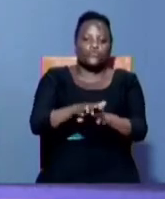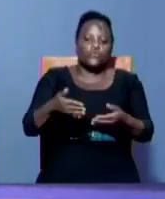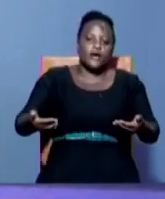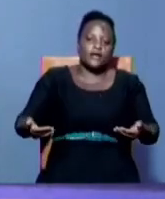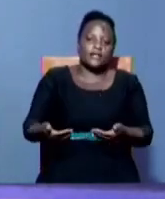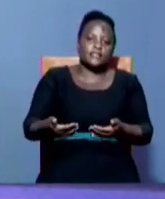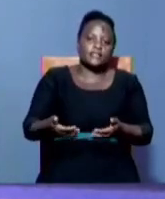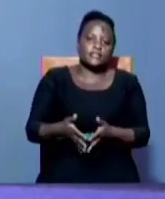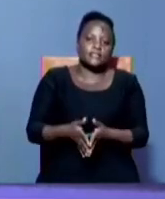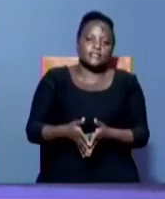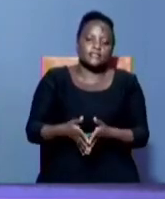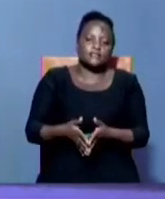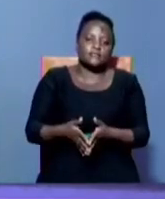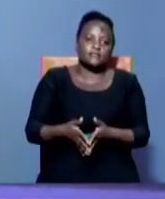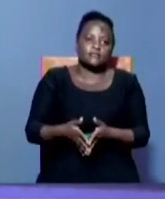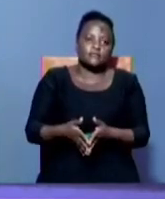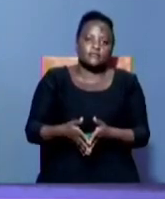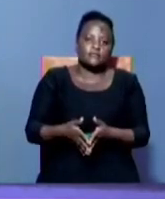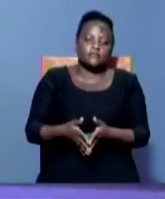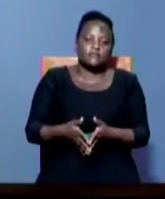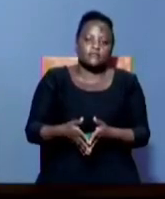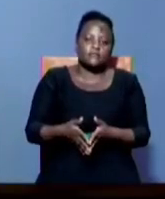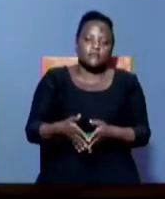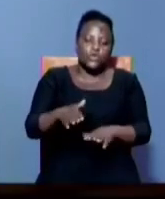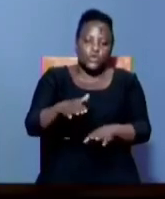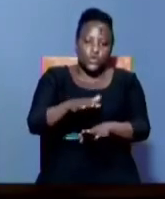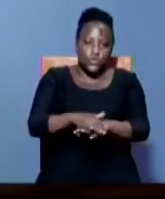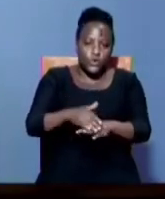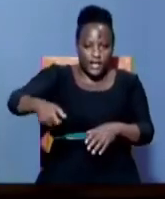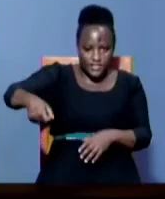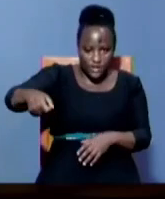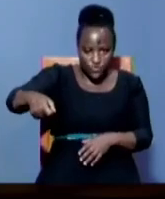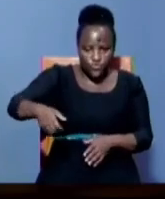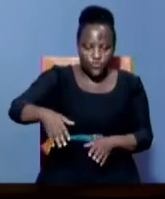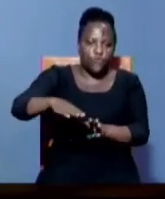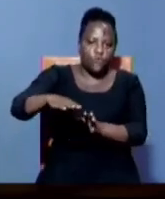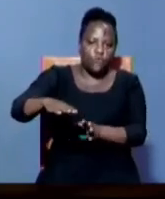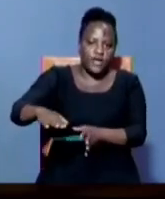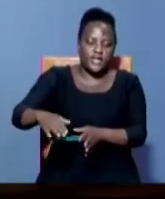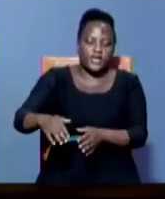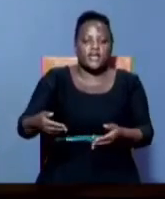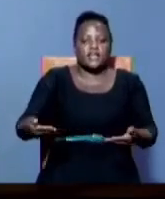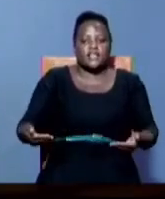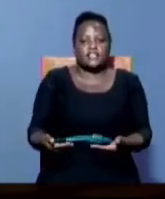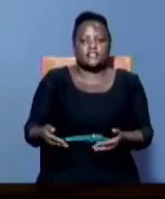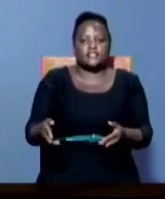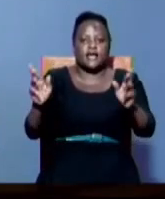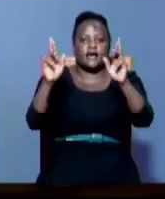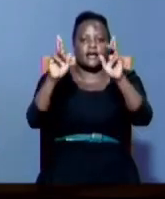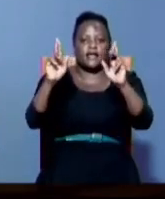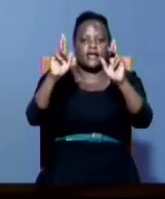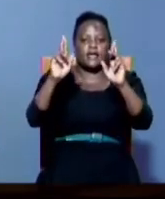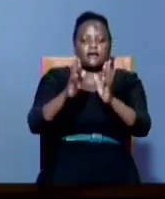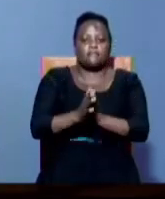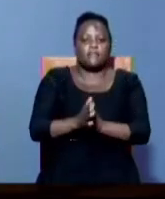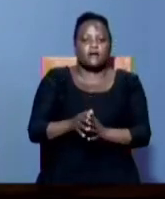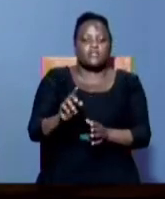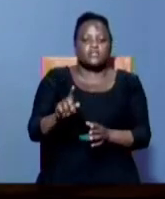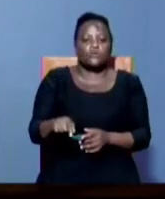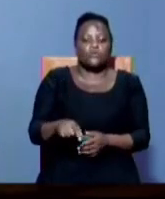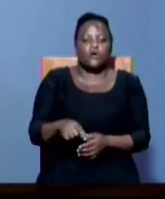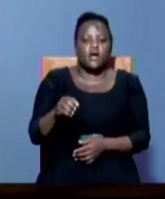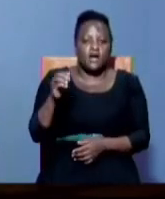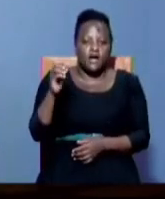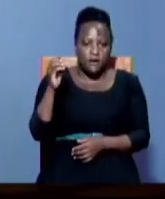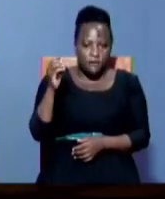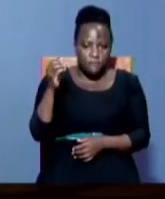cha juu ya sanduku weka kiti cha rehema. Na kile kiti cha rehema kitakuwa na madini ya aina moja